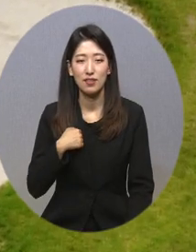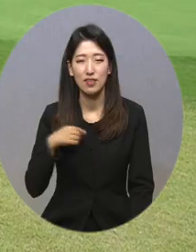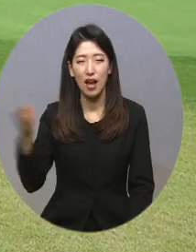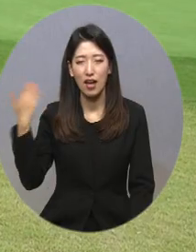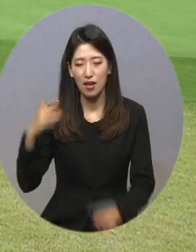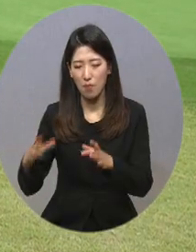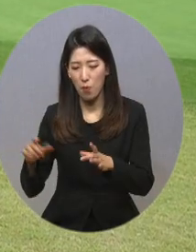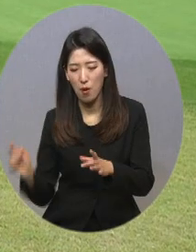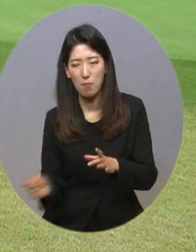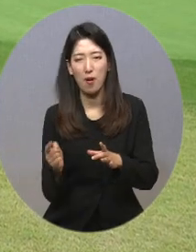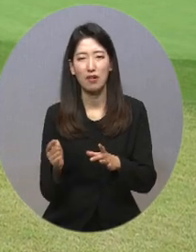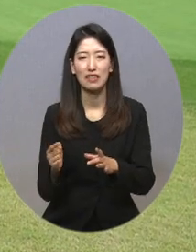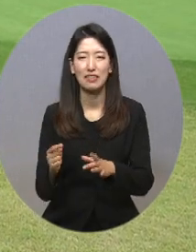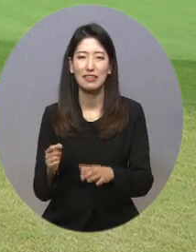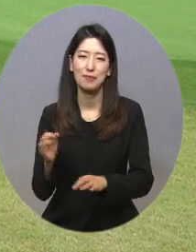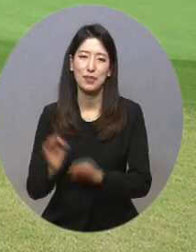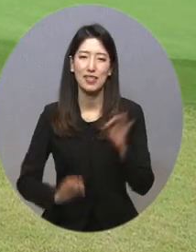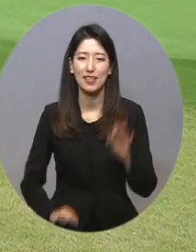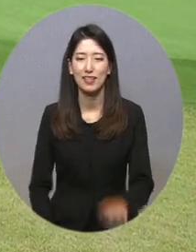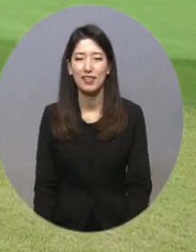것 같아.